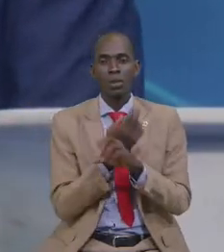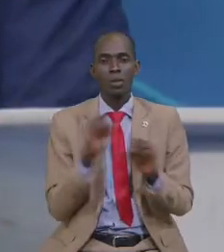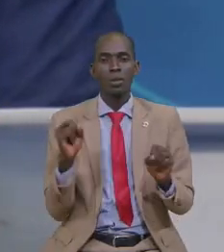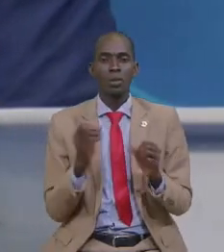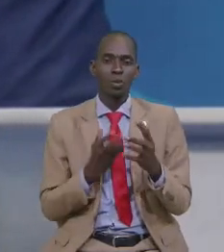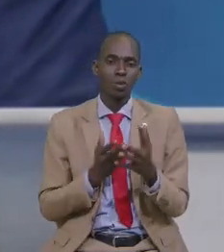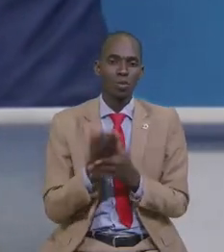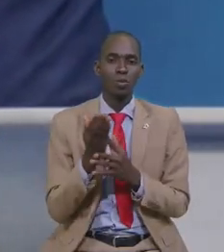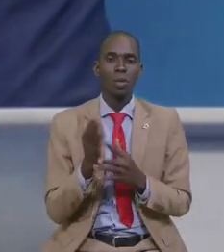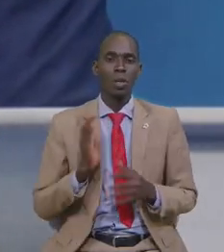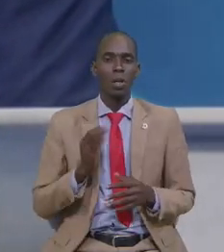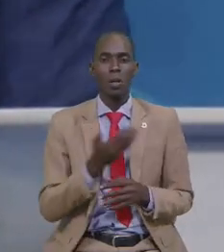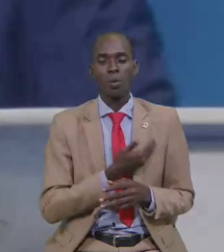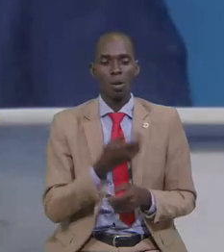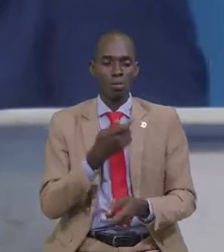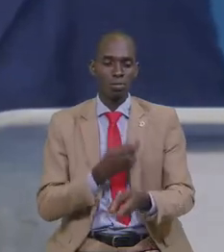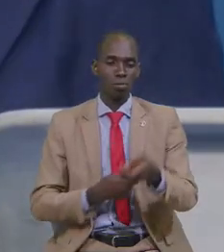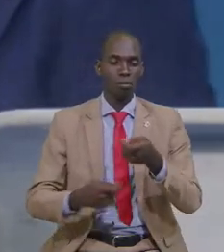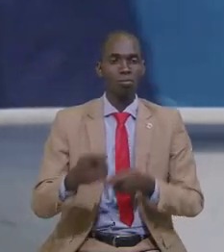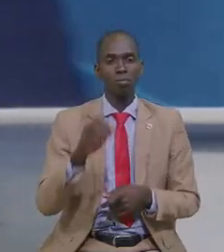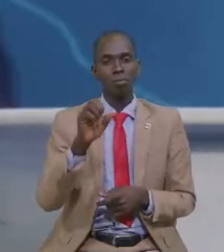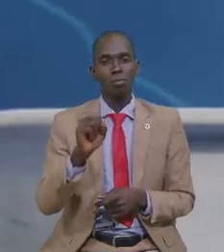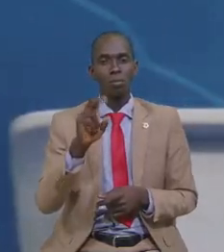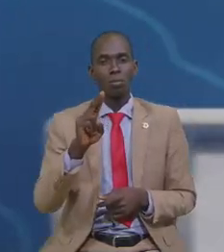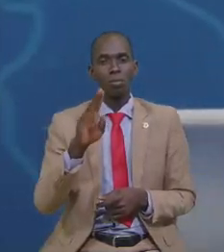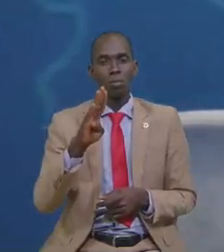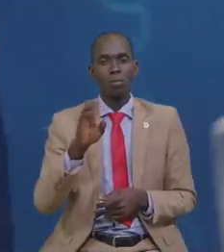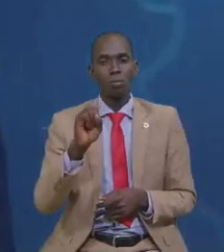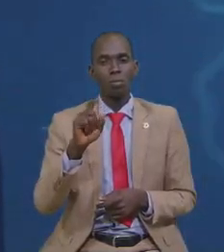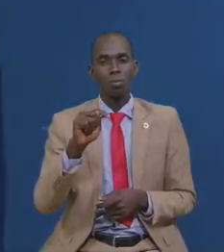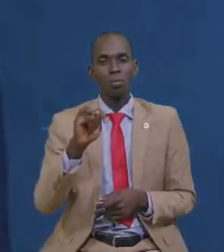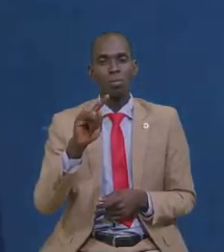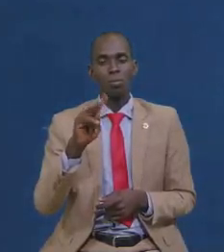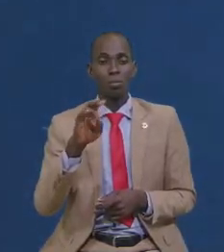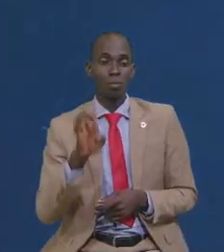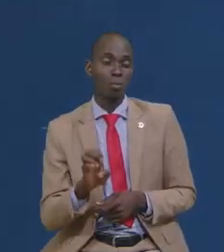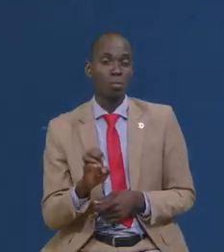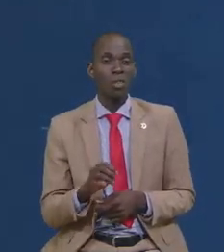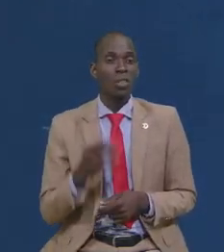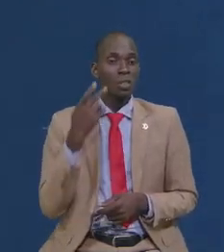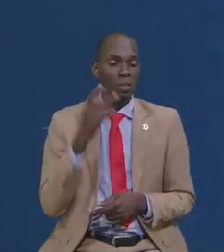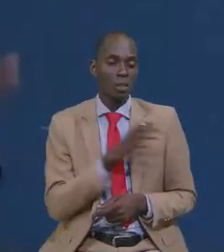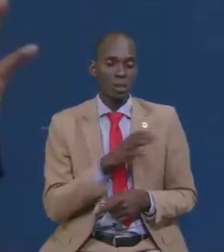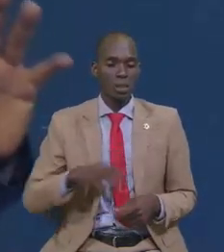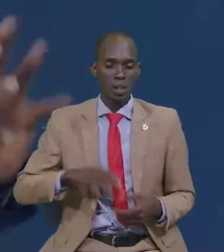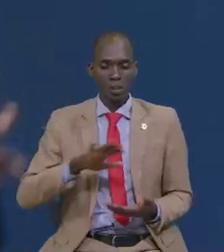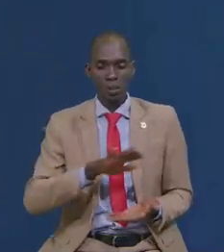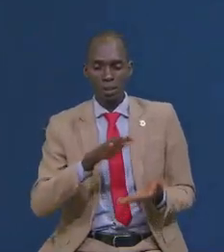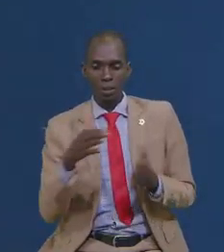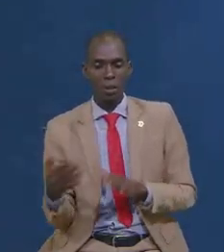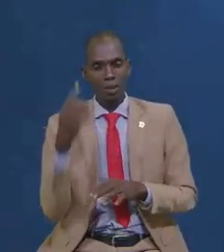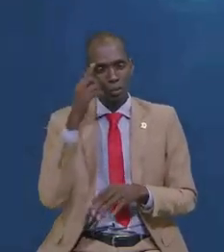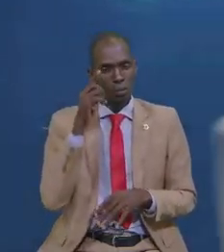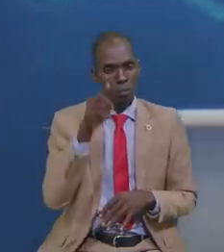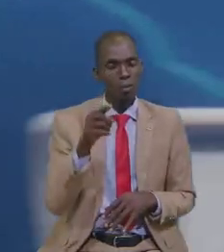la rédemption à travers notre substitut. Il est mort à notre place. Il est mort à